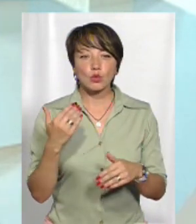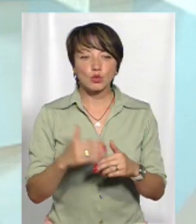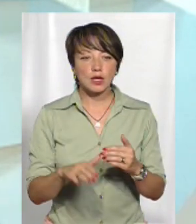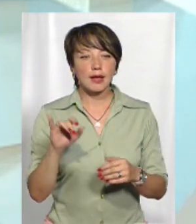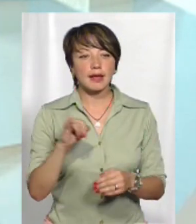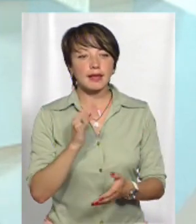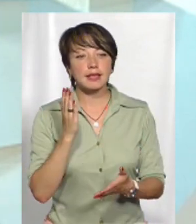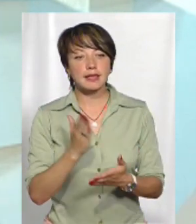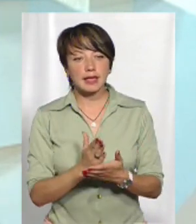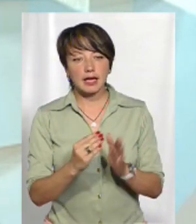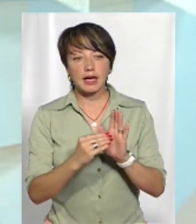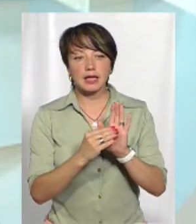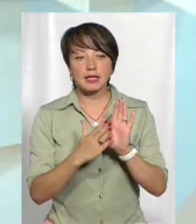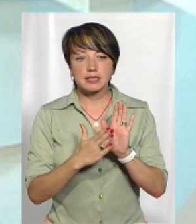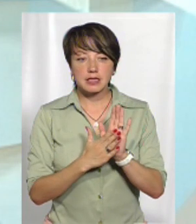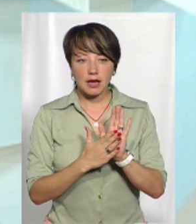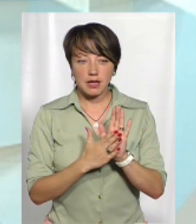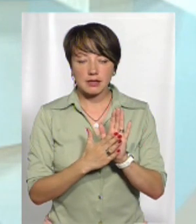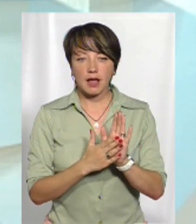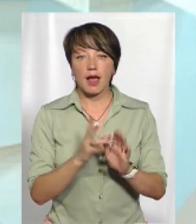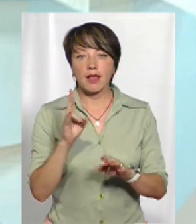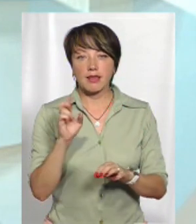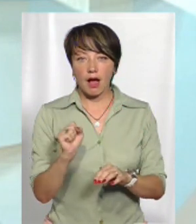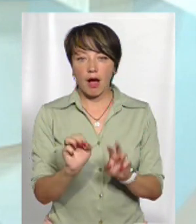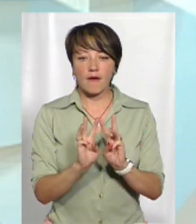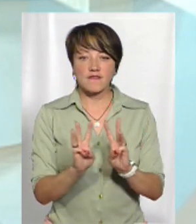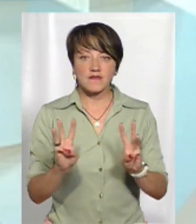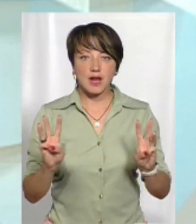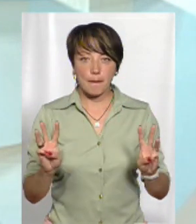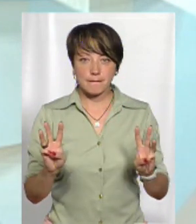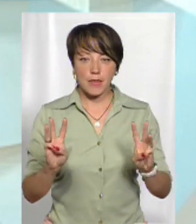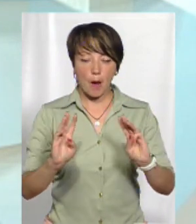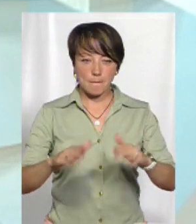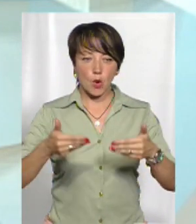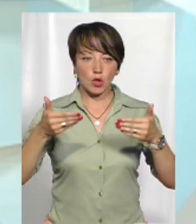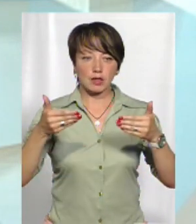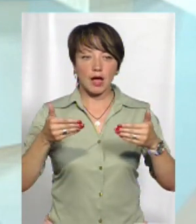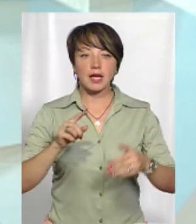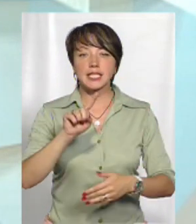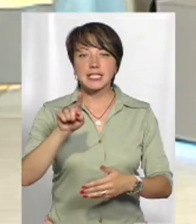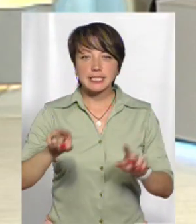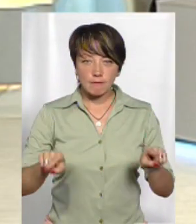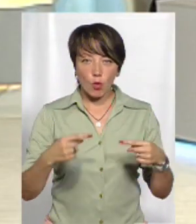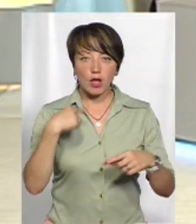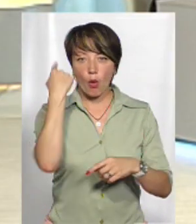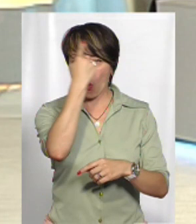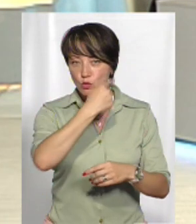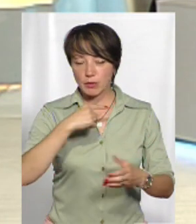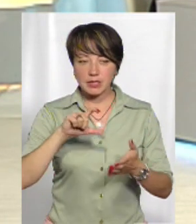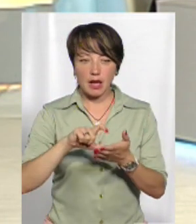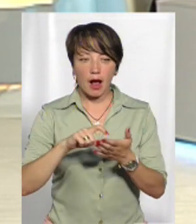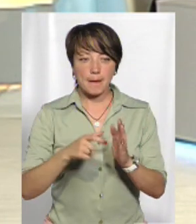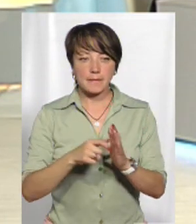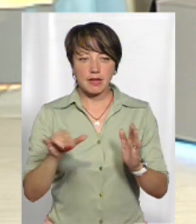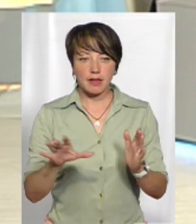і є реєстрація на веб-порталі і створення особистого кабінету.